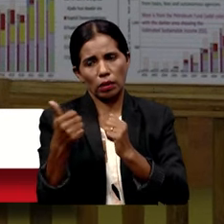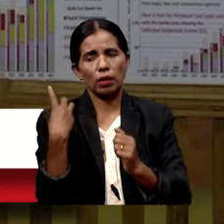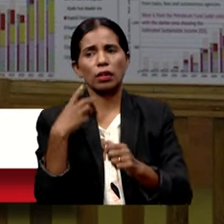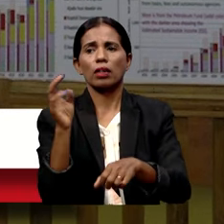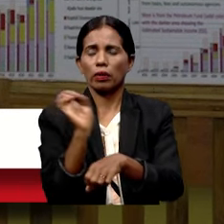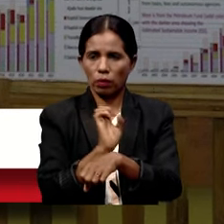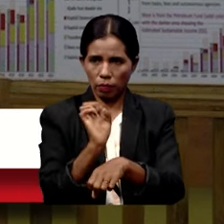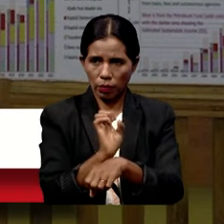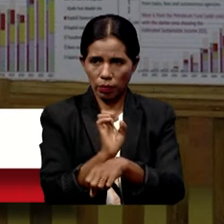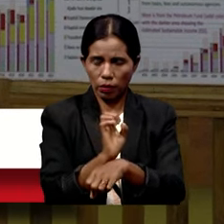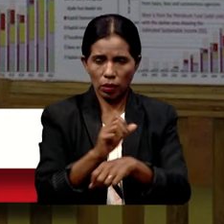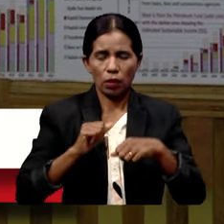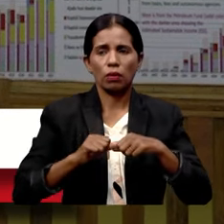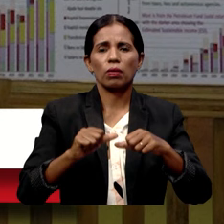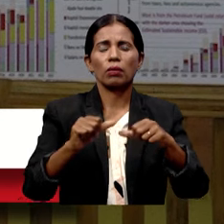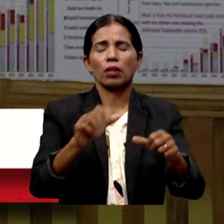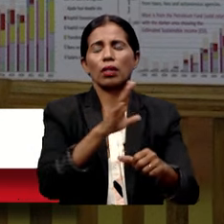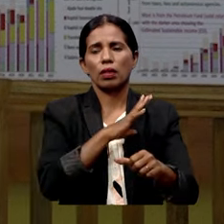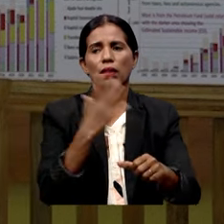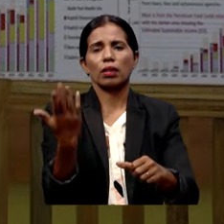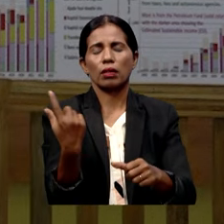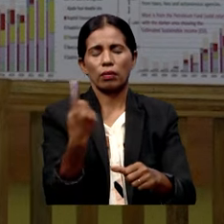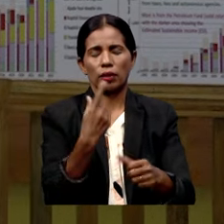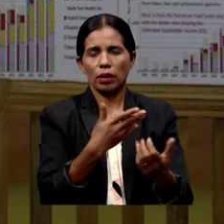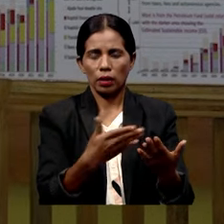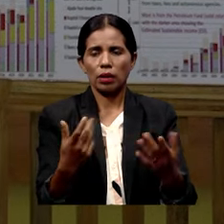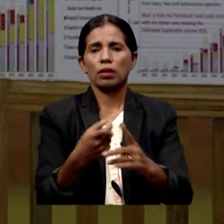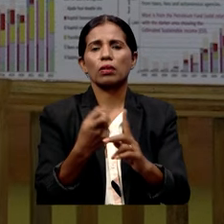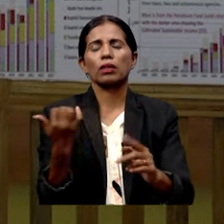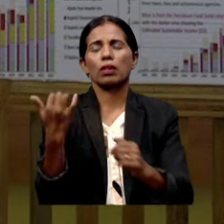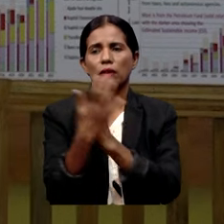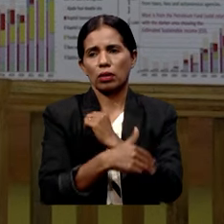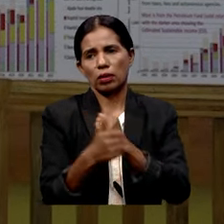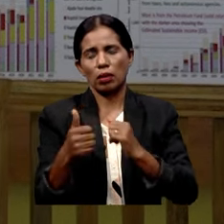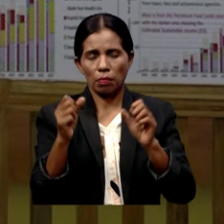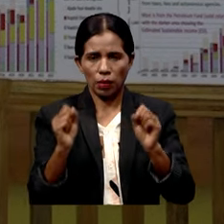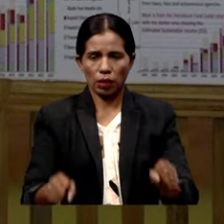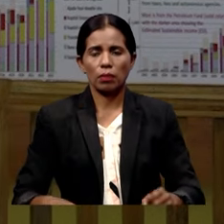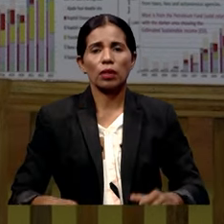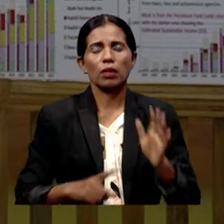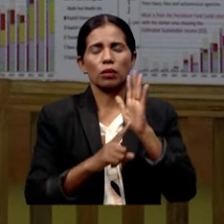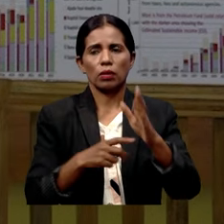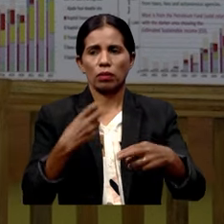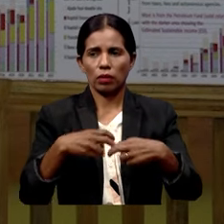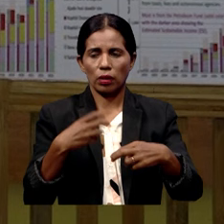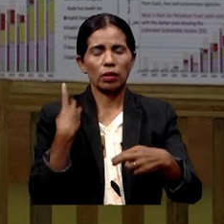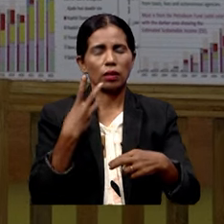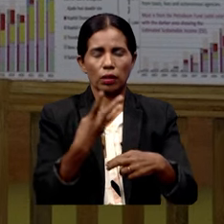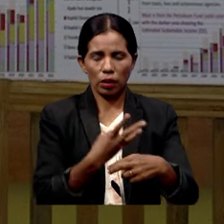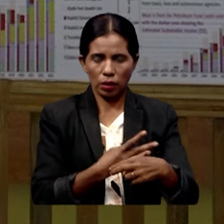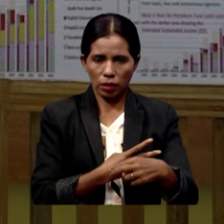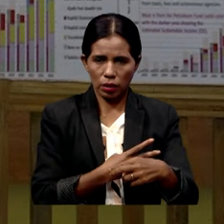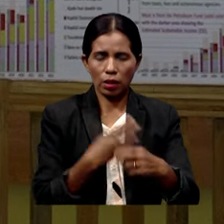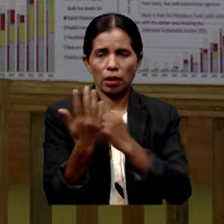ekonomia. No kontinua dependencia ba produto sir u sira selo. No bele mo sa ameaça ba ita ni soberania no e